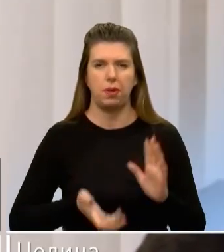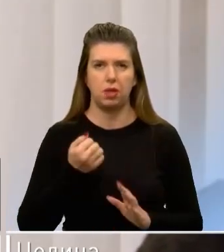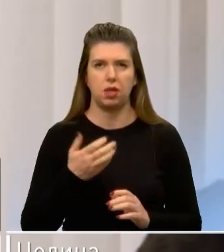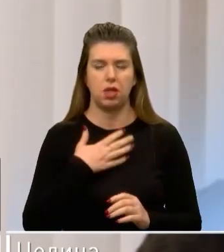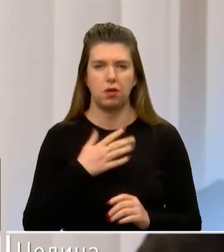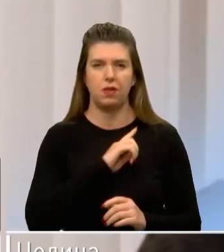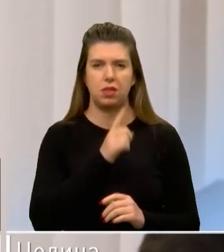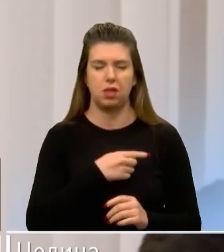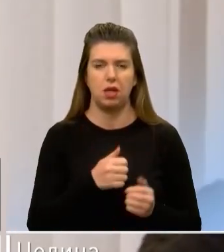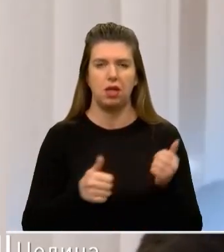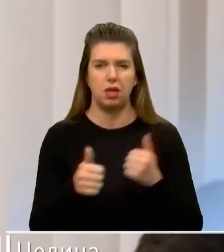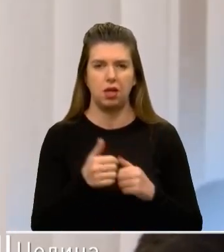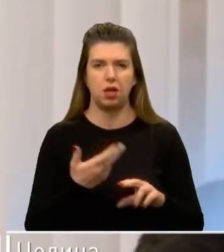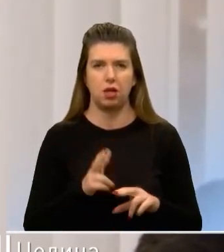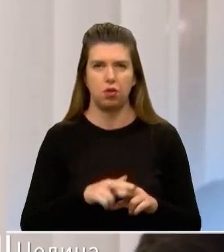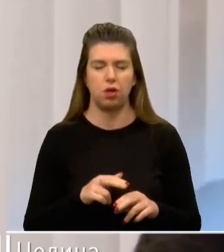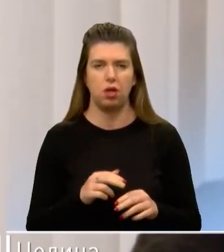нашего сильного лидера